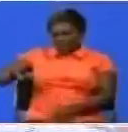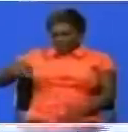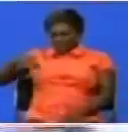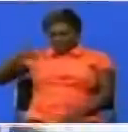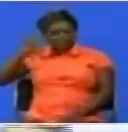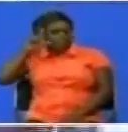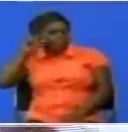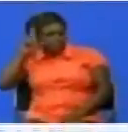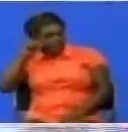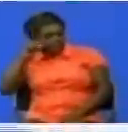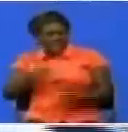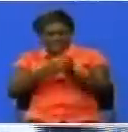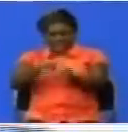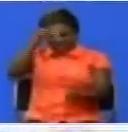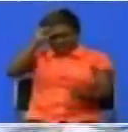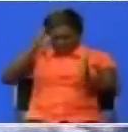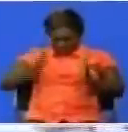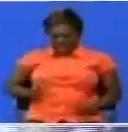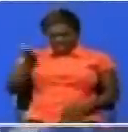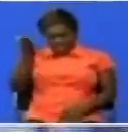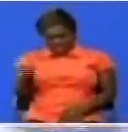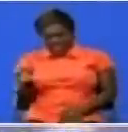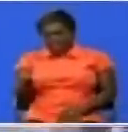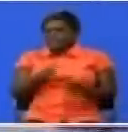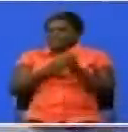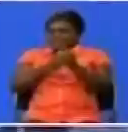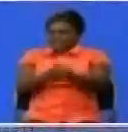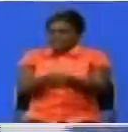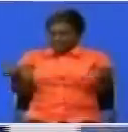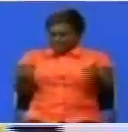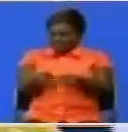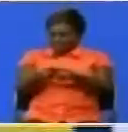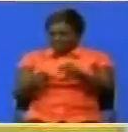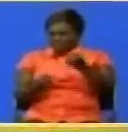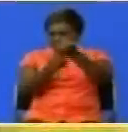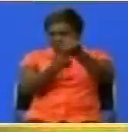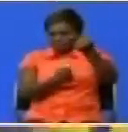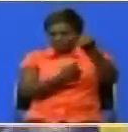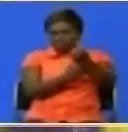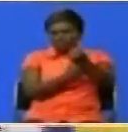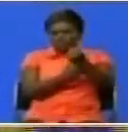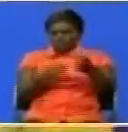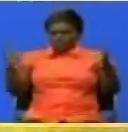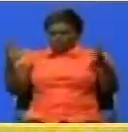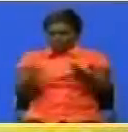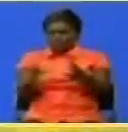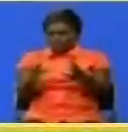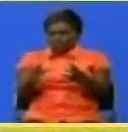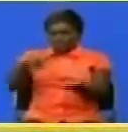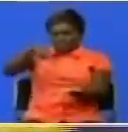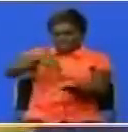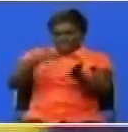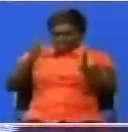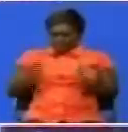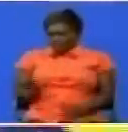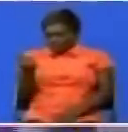Mombasa wakiongozwa na Gavana Ali Hassan Joho. Viongozi hao pia wamempigia debe Willy Mtengo, ambaye ni mgombea wa ODM katika